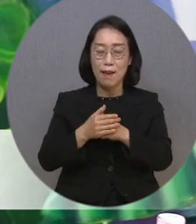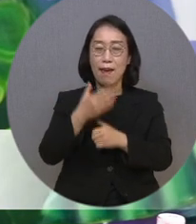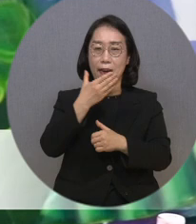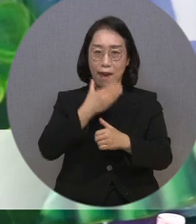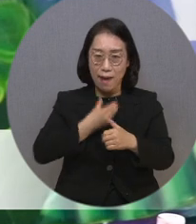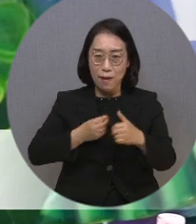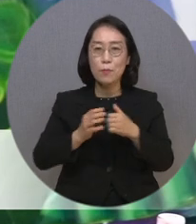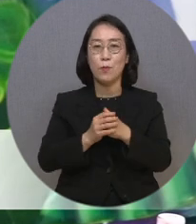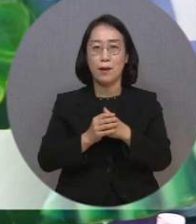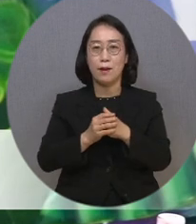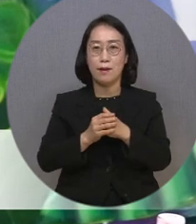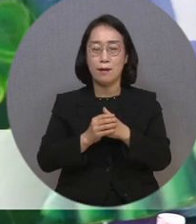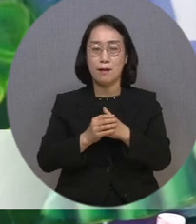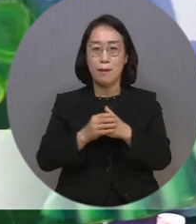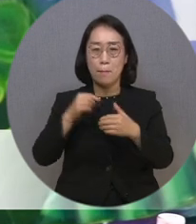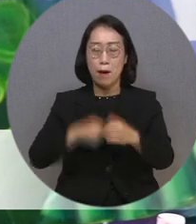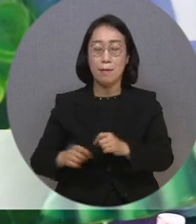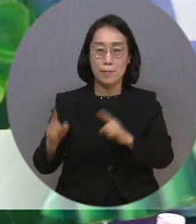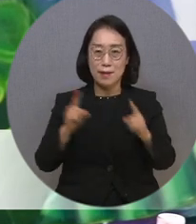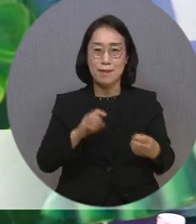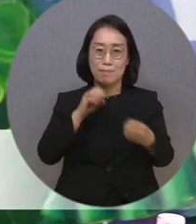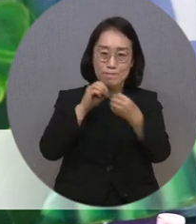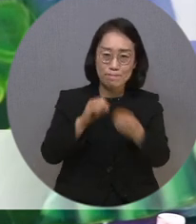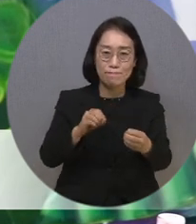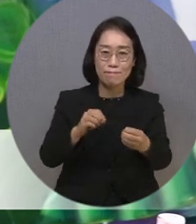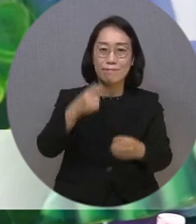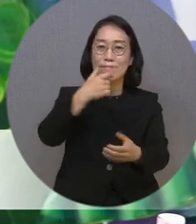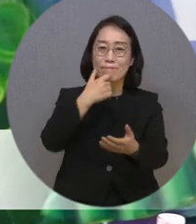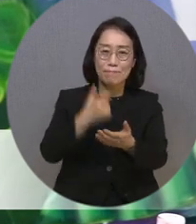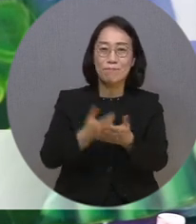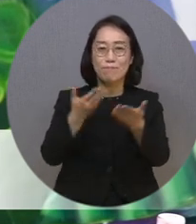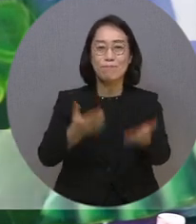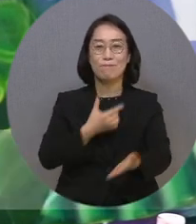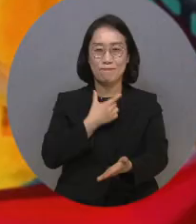행복과 힐링을 느꼈으면 하는 게 저희 바람입니다.